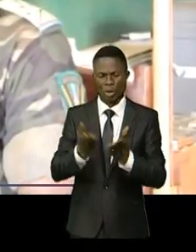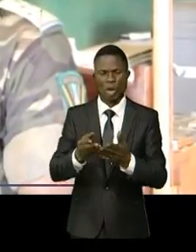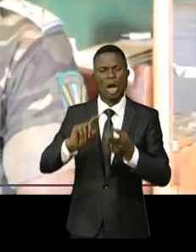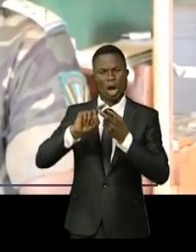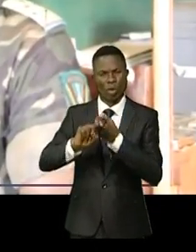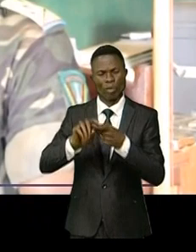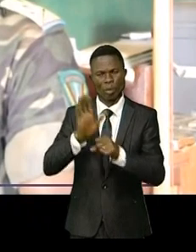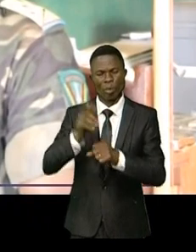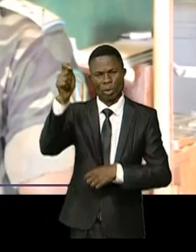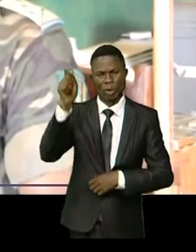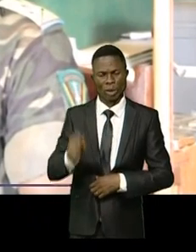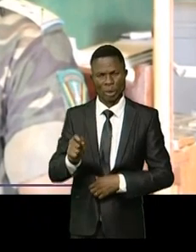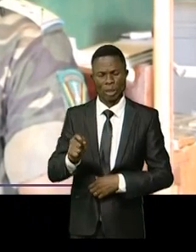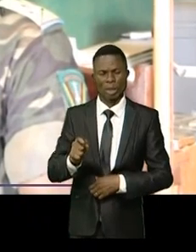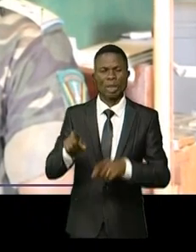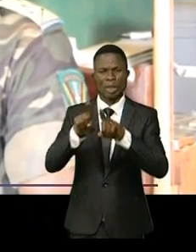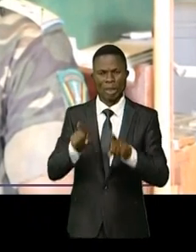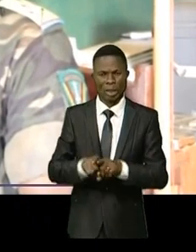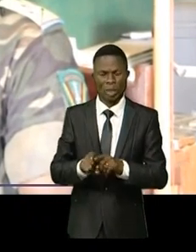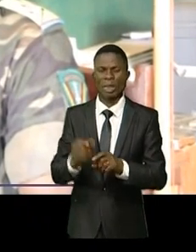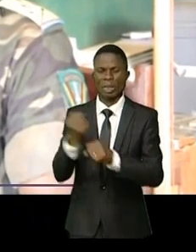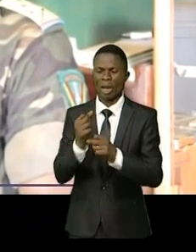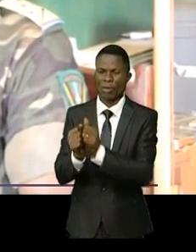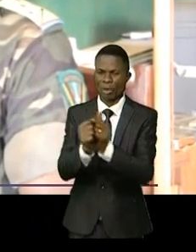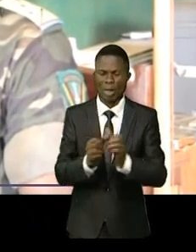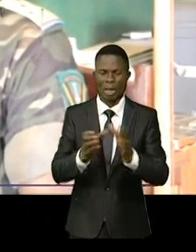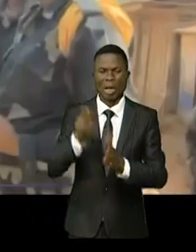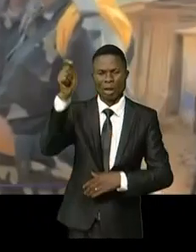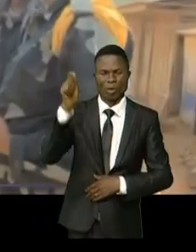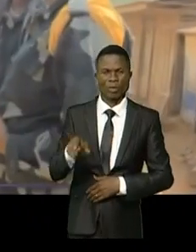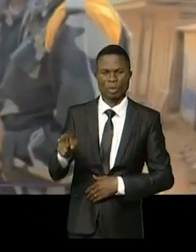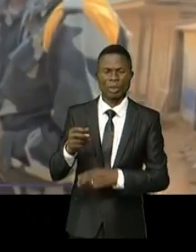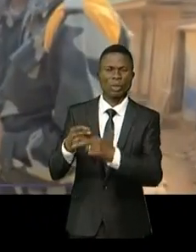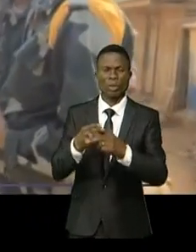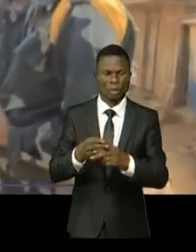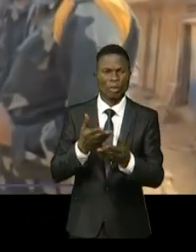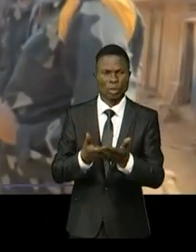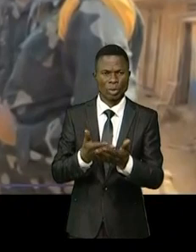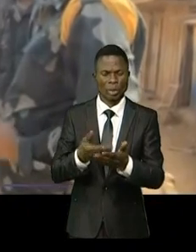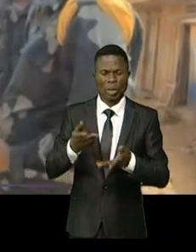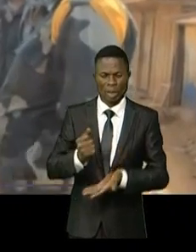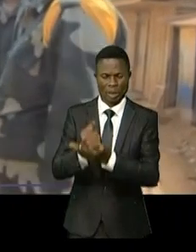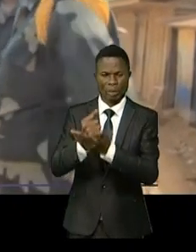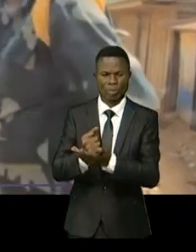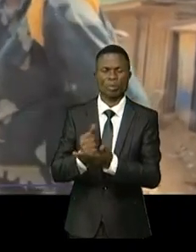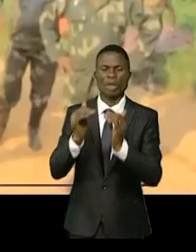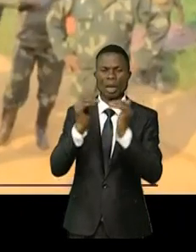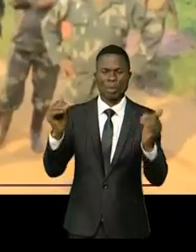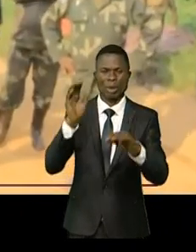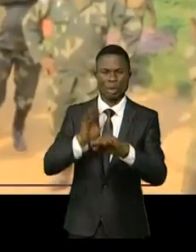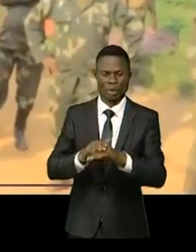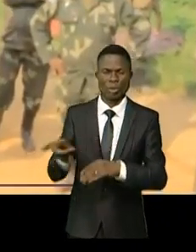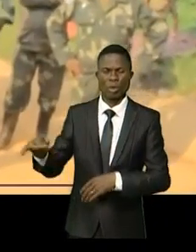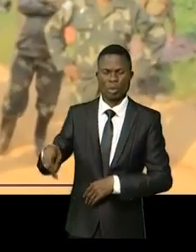confiance à l'armée et à raviver la collaboration avec les forces de défense et de sécurité pour permettre le retour de la paix en